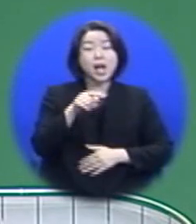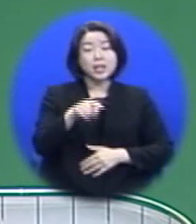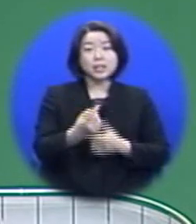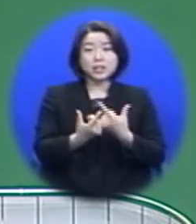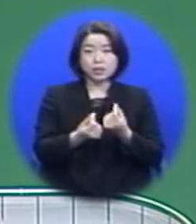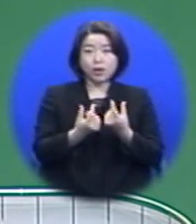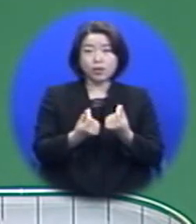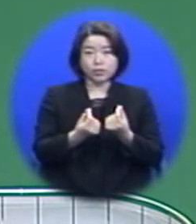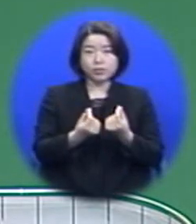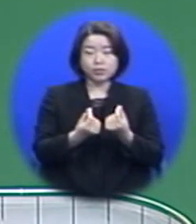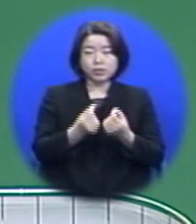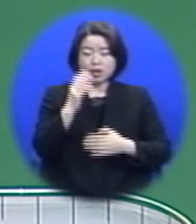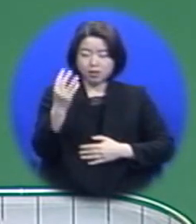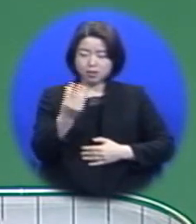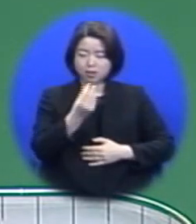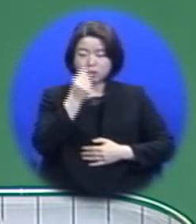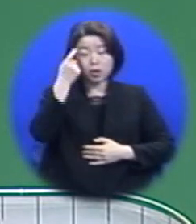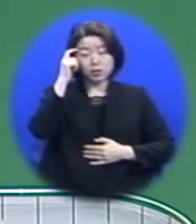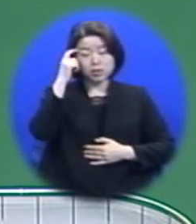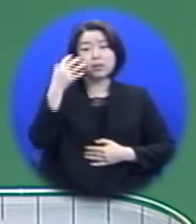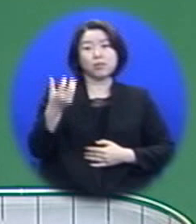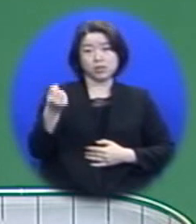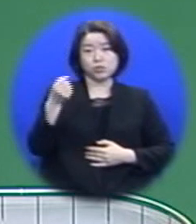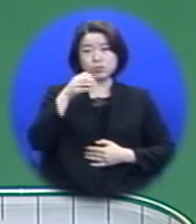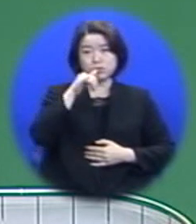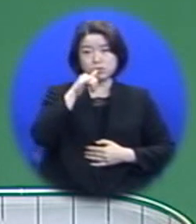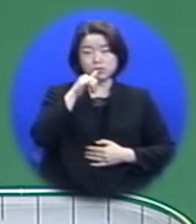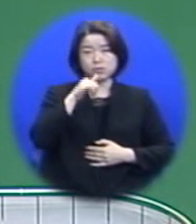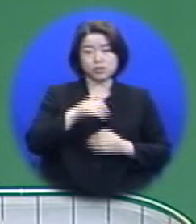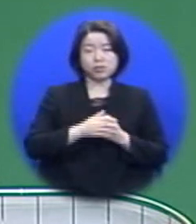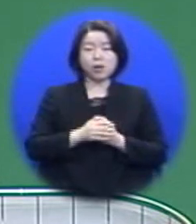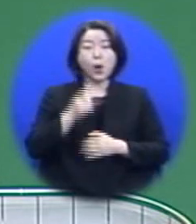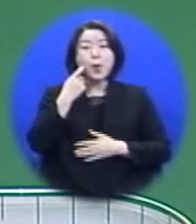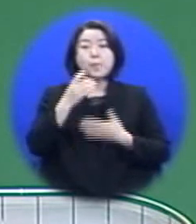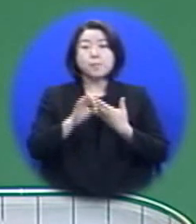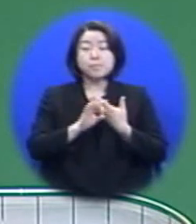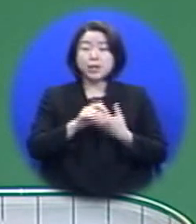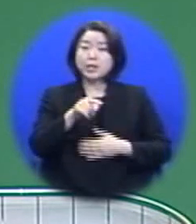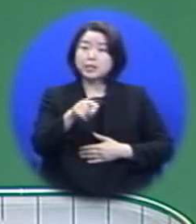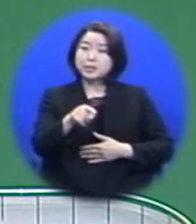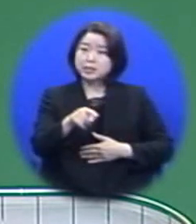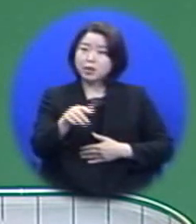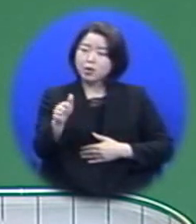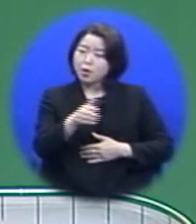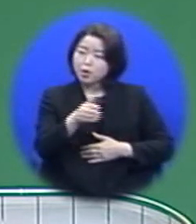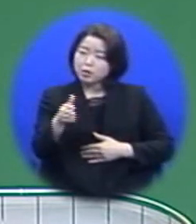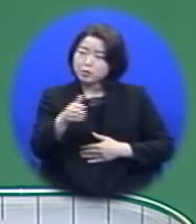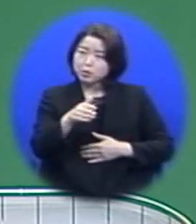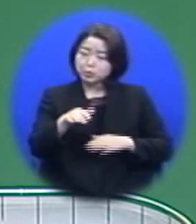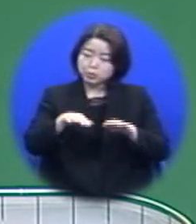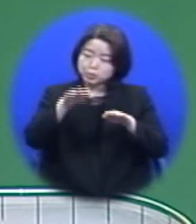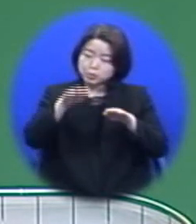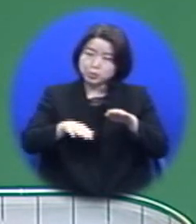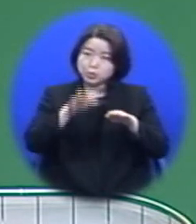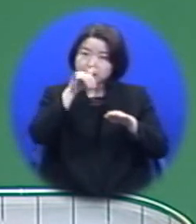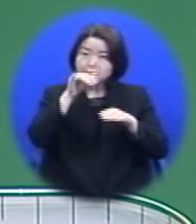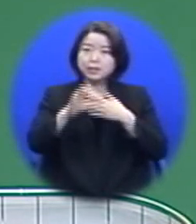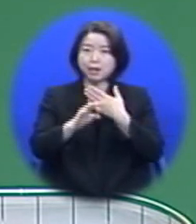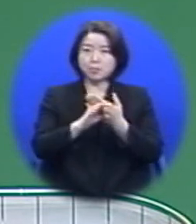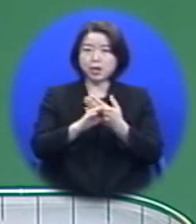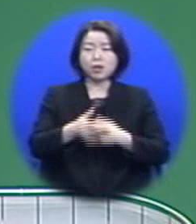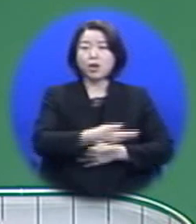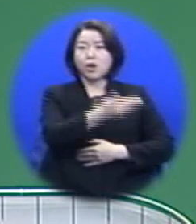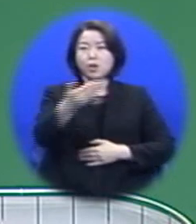그런게 거룩한 거라고 생각합니다 만약에 여러분이 그런 수준에 머물고 있다면 여러분은